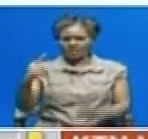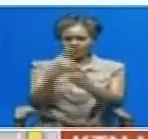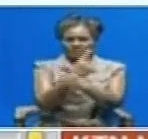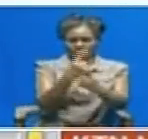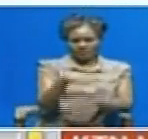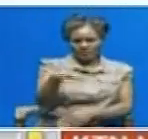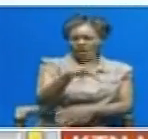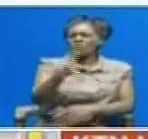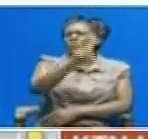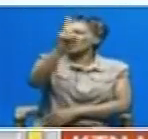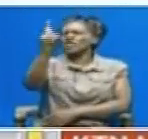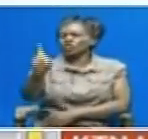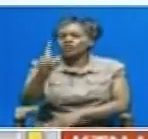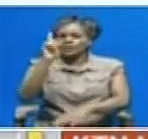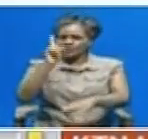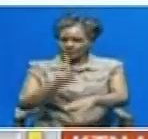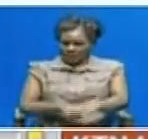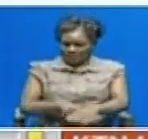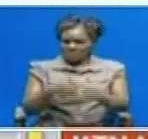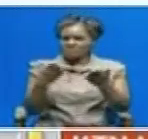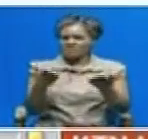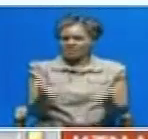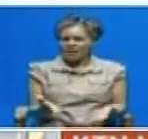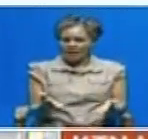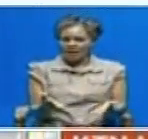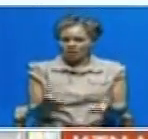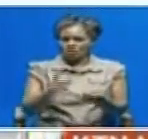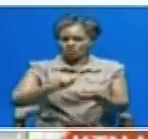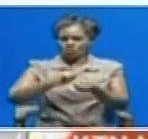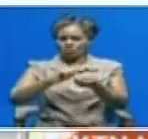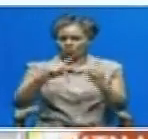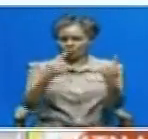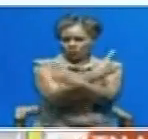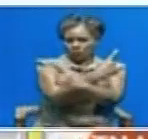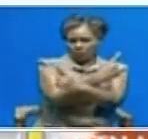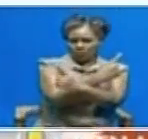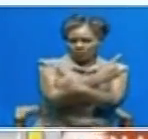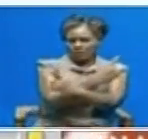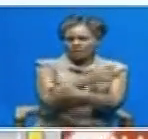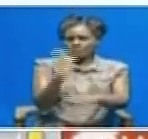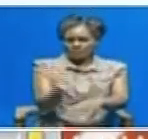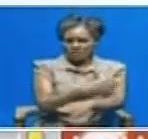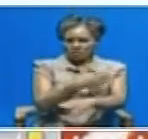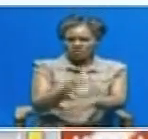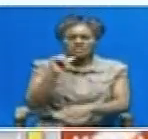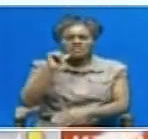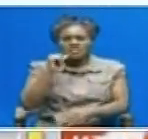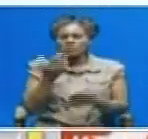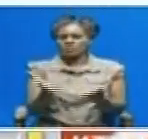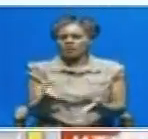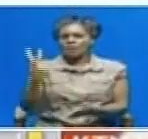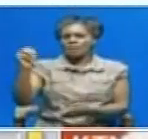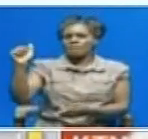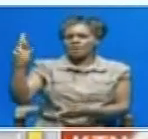mengine. Lakini je, wakati ambapo sasa ulingo huu unachukua mkondo mpya na kusheheni na muziki wa kizazi cha leo,